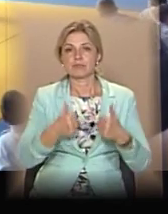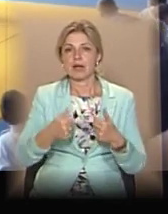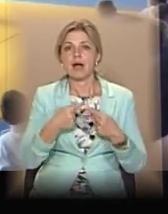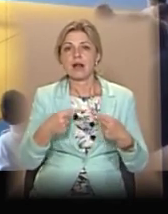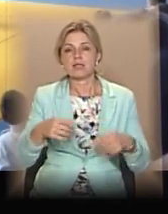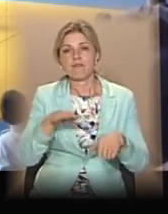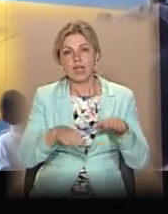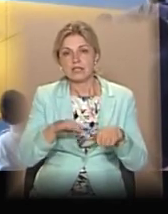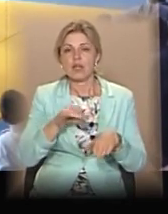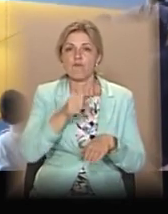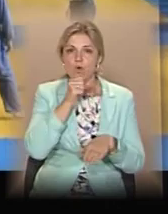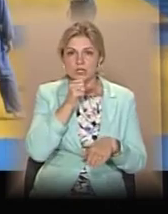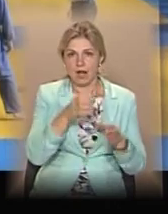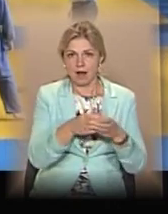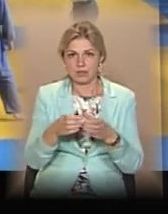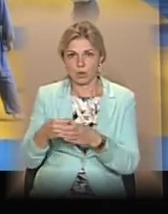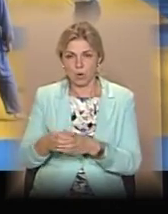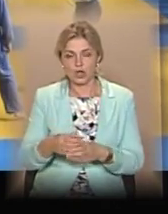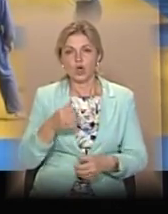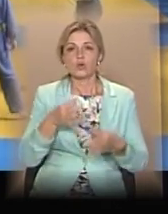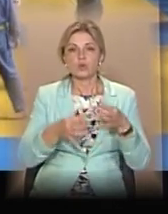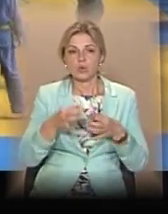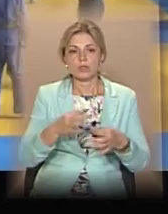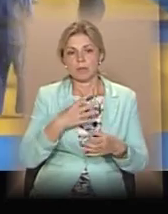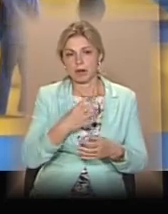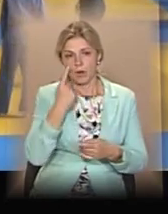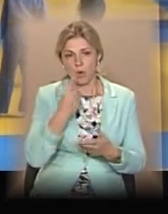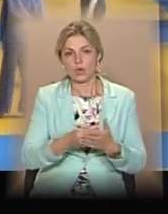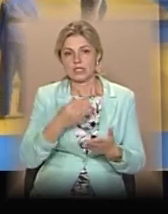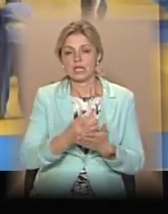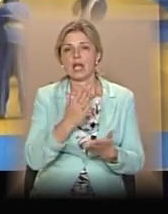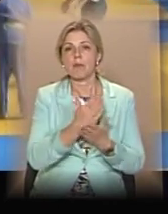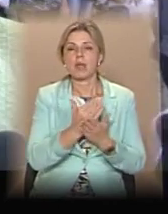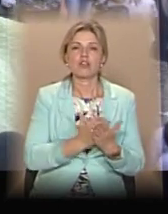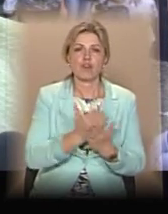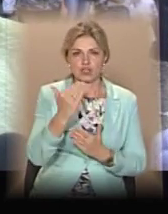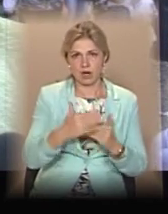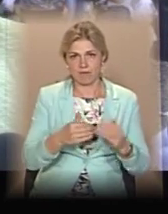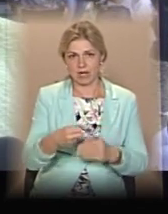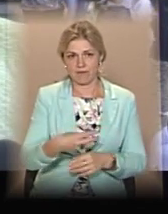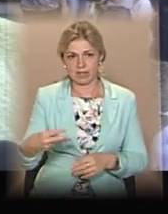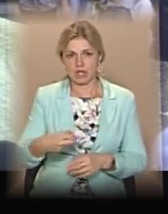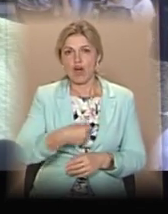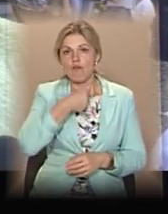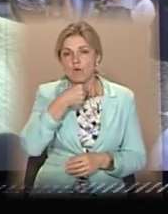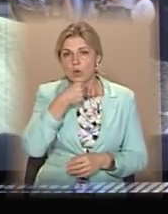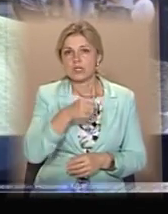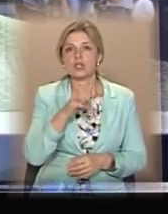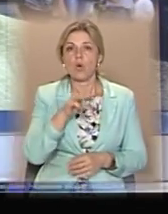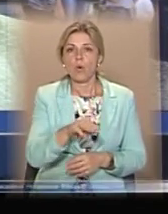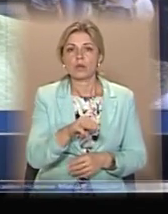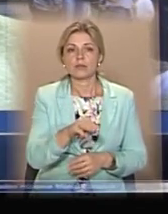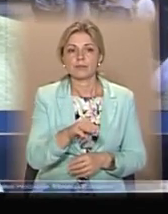категоріях. Судді, котрі оцінювали майстерність спортсменів, мають найвищу кваліфікацію. Возрастна категорія від